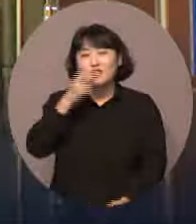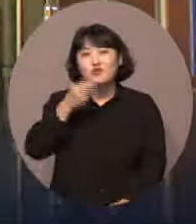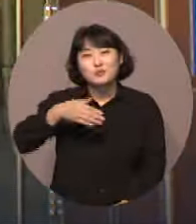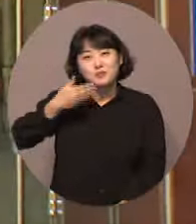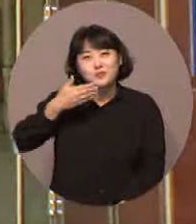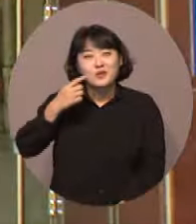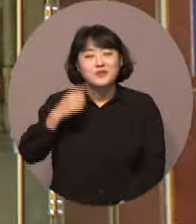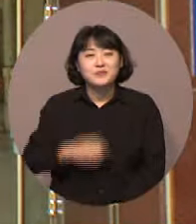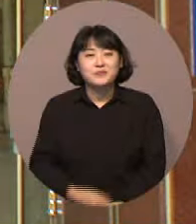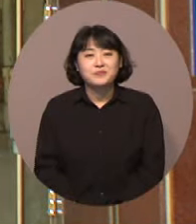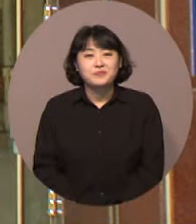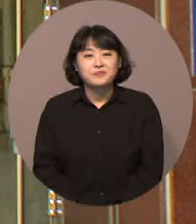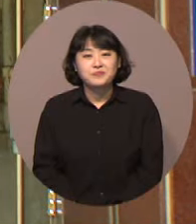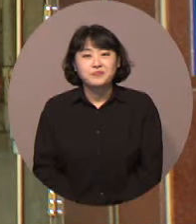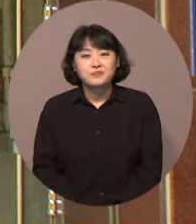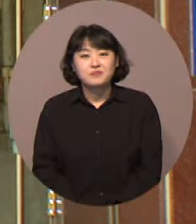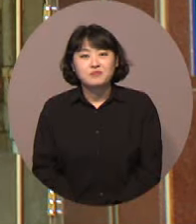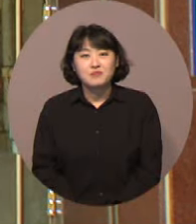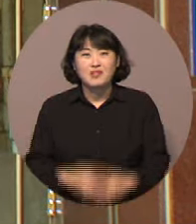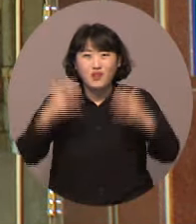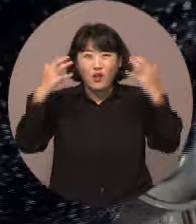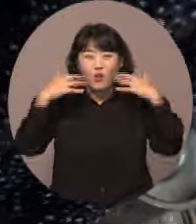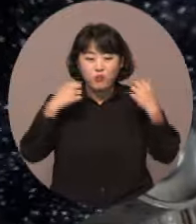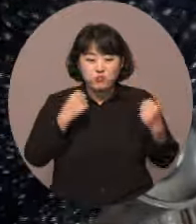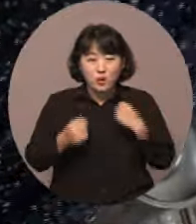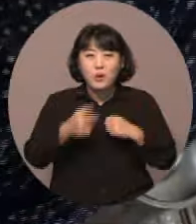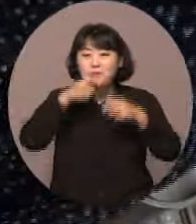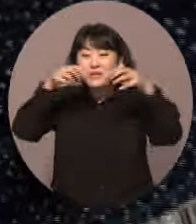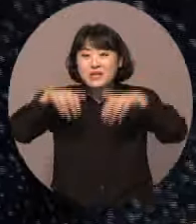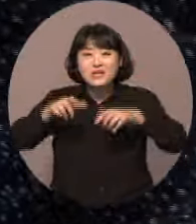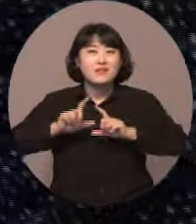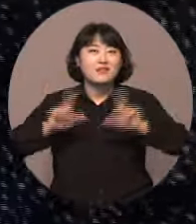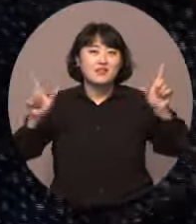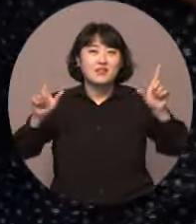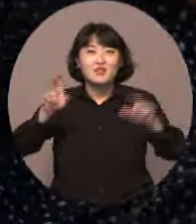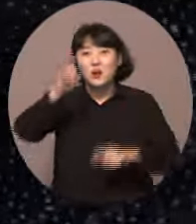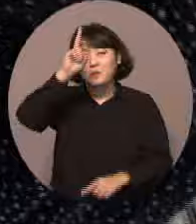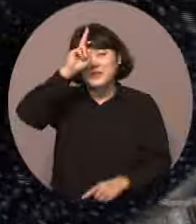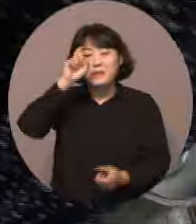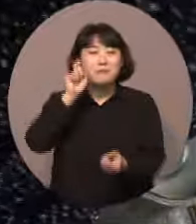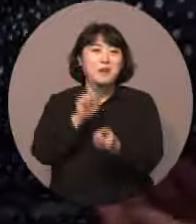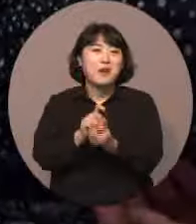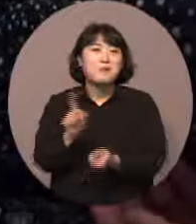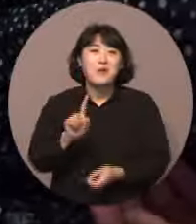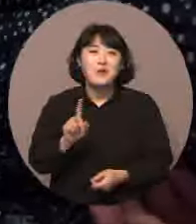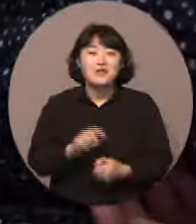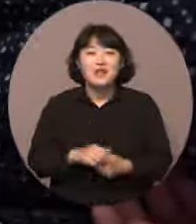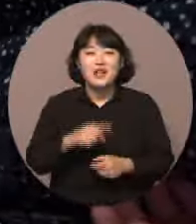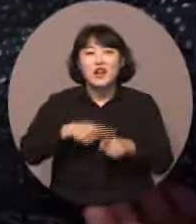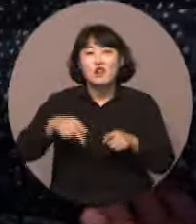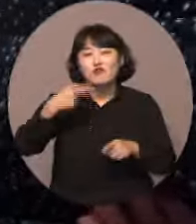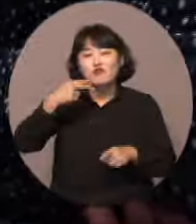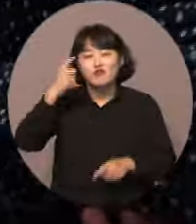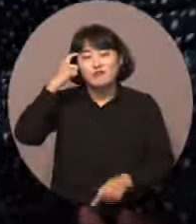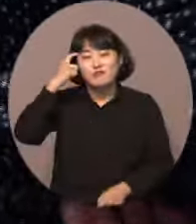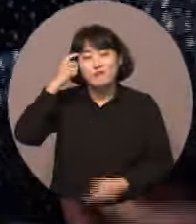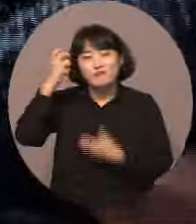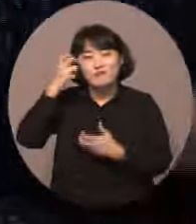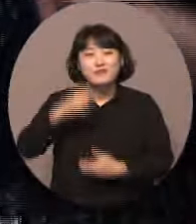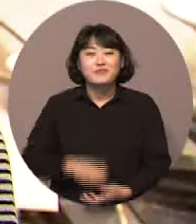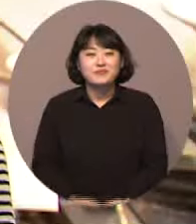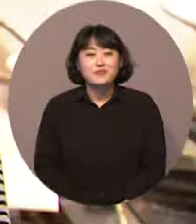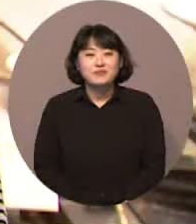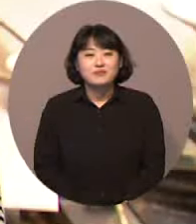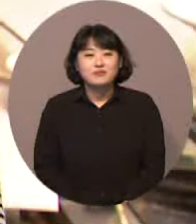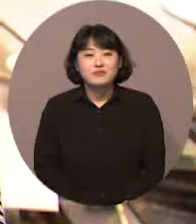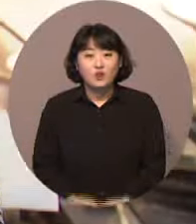같습니다. 요즘처럼 날이 더워도 비가 오는 날엔 점심 메뉴로 어김없이 칼국수를 떠올립니다.